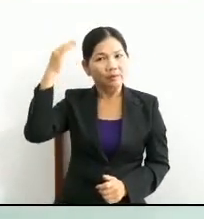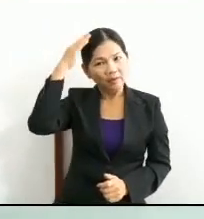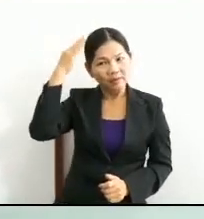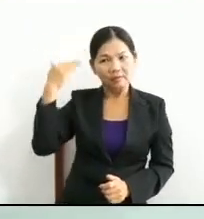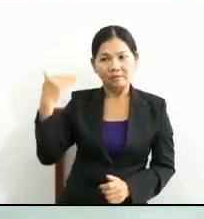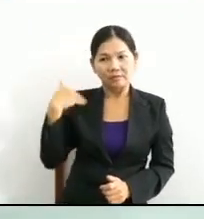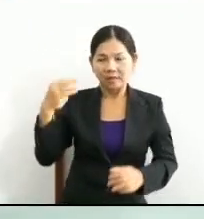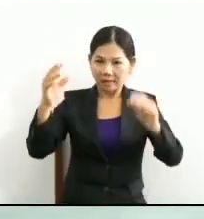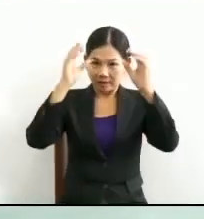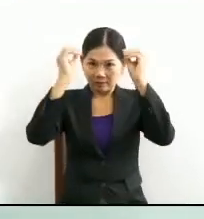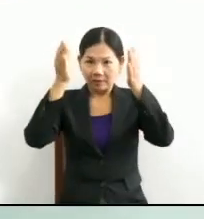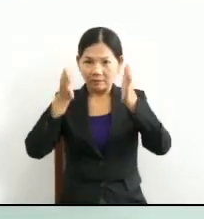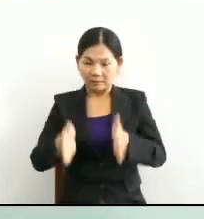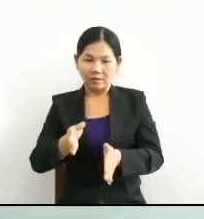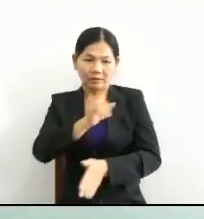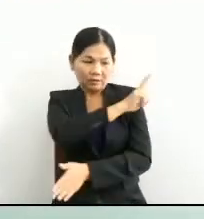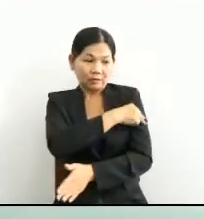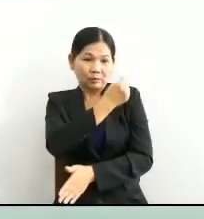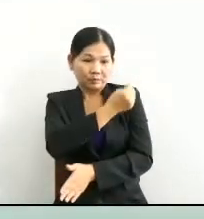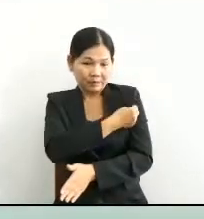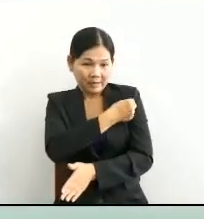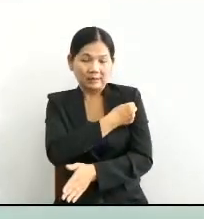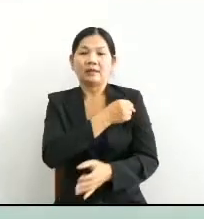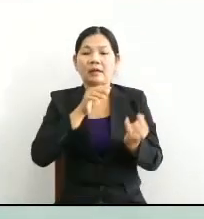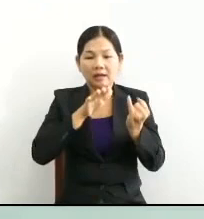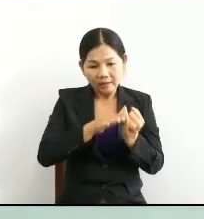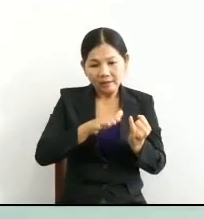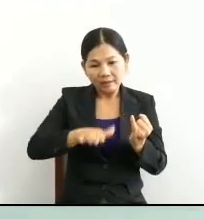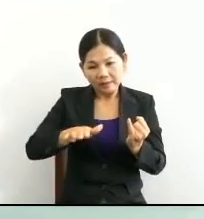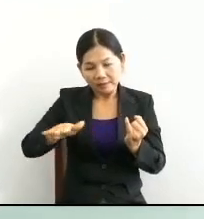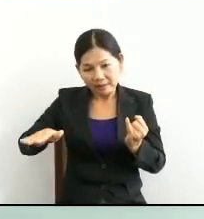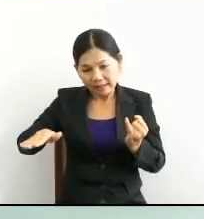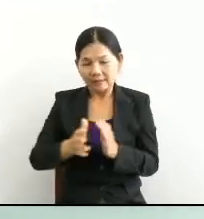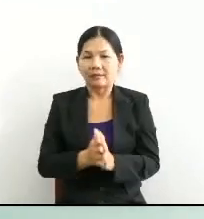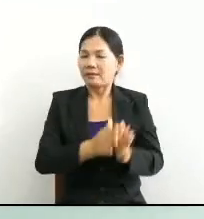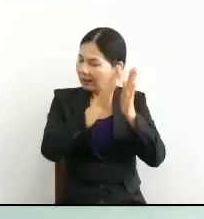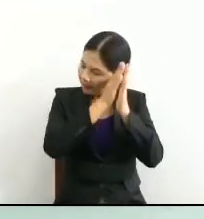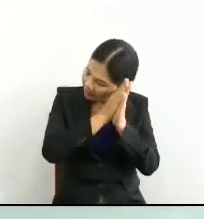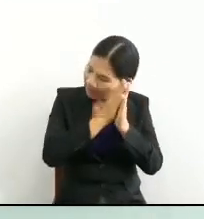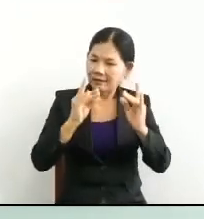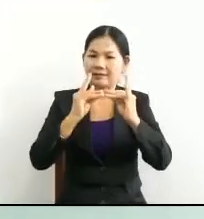con khơi miên nè con mên cái chạm nam nè hay miên con mên kênh lê khẻ nè tiết mê nế